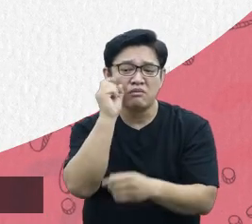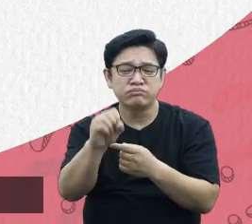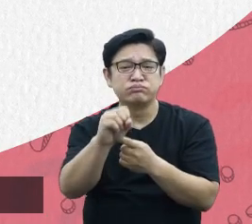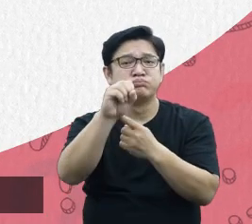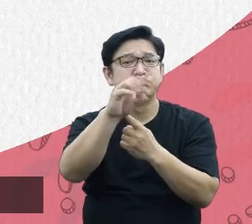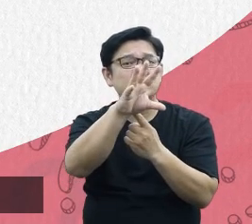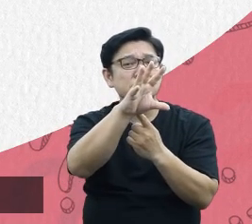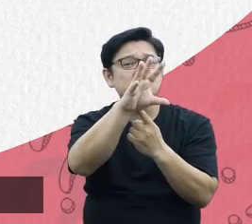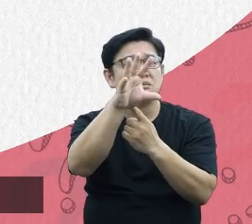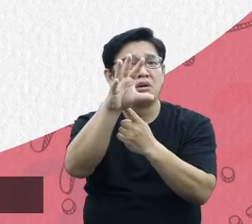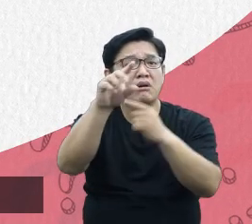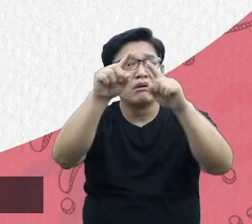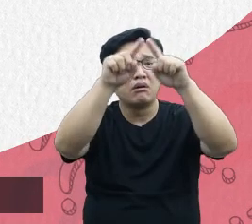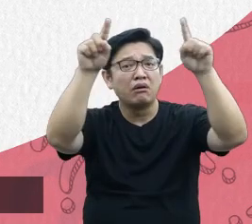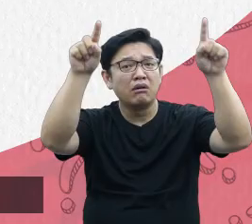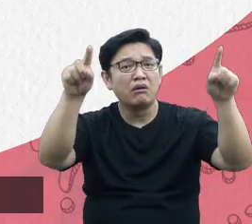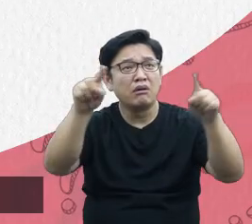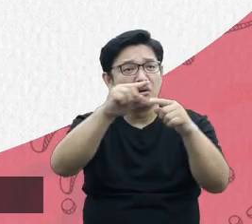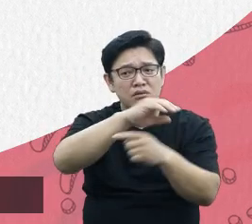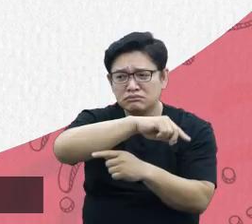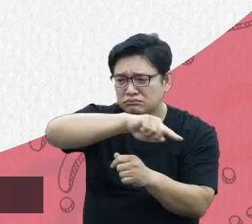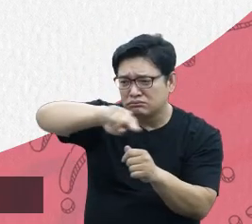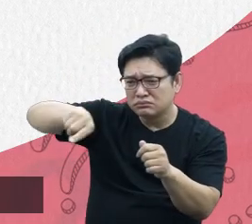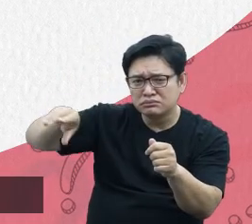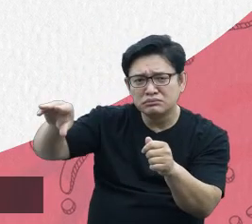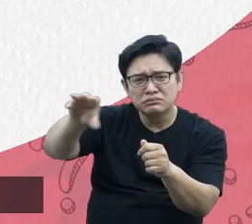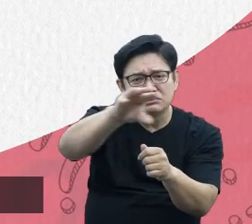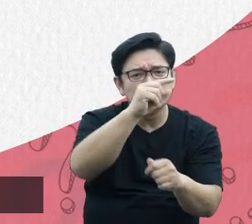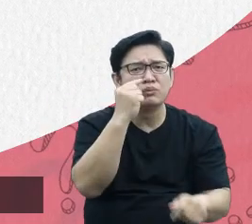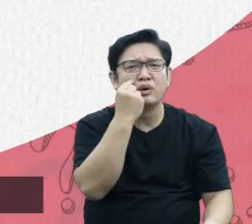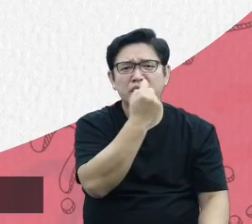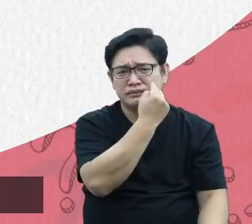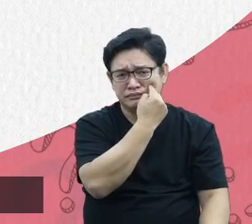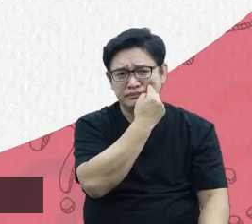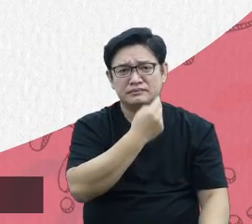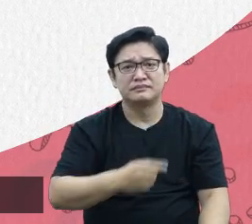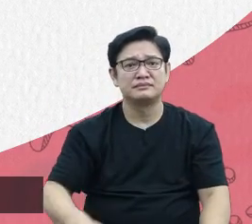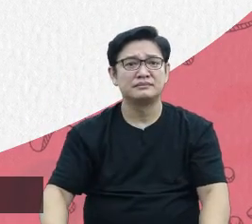휴대폰 손전 등을 켜서 주변을 확인합니다.